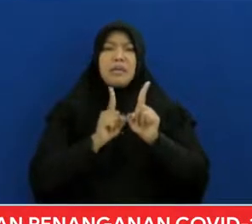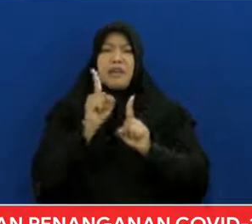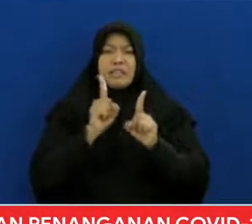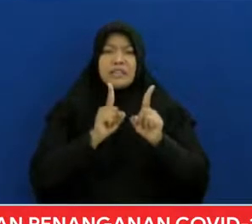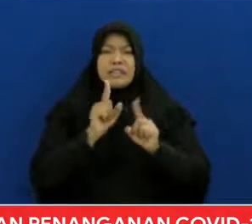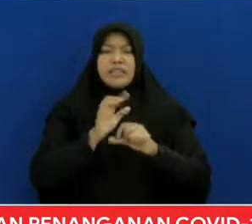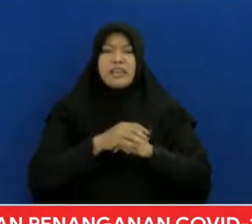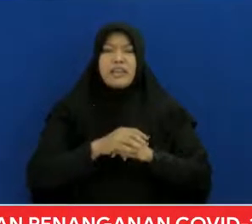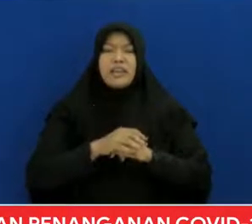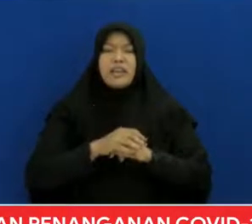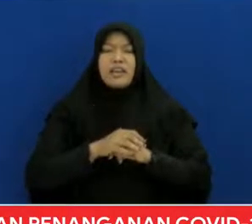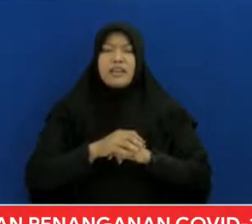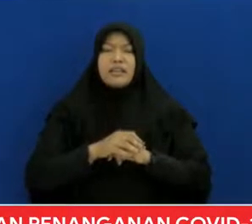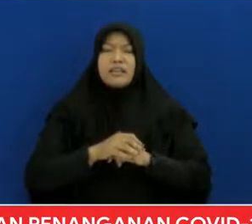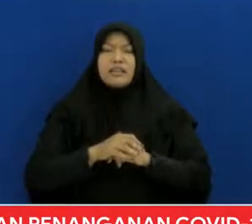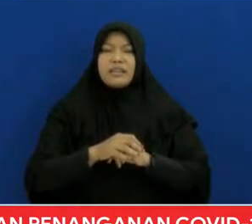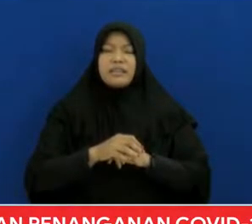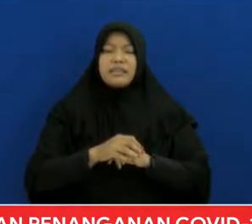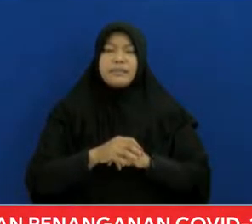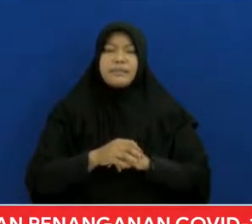berat.